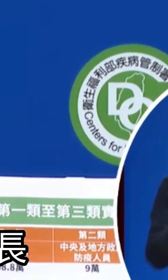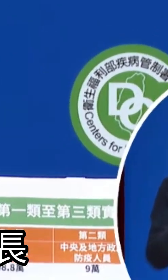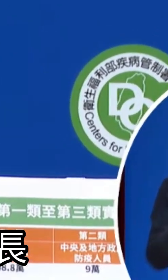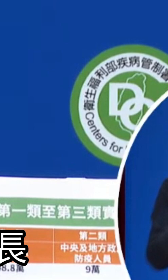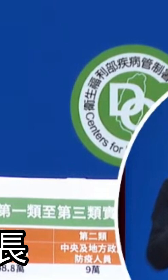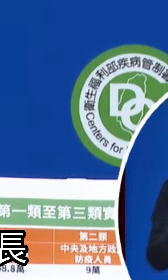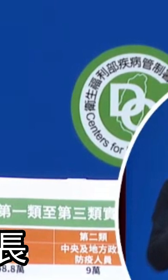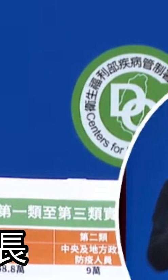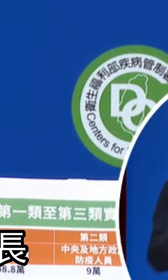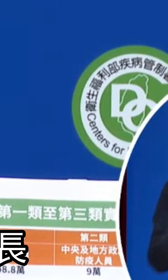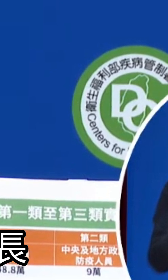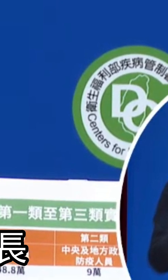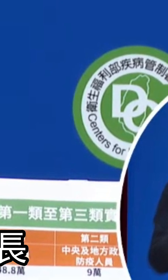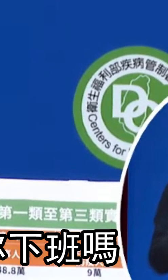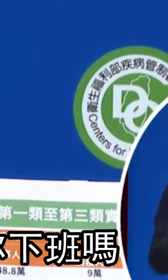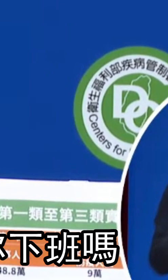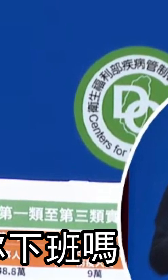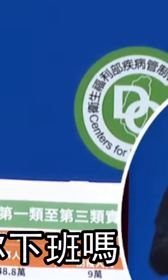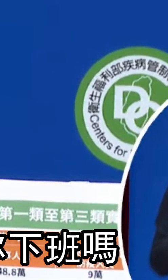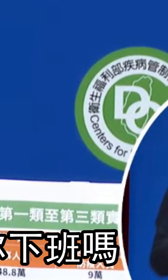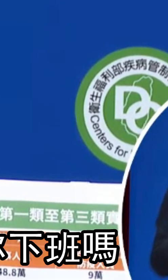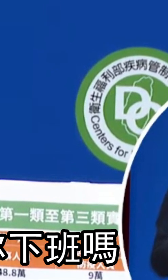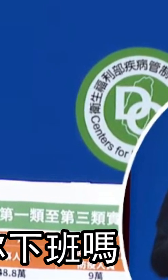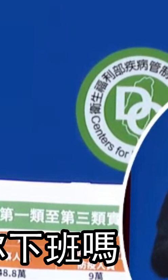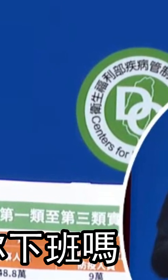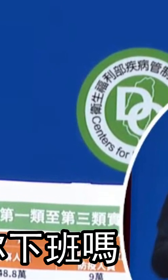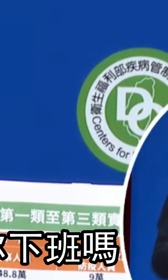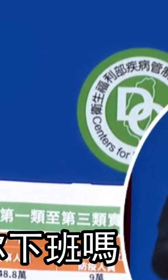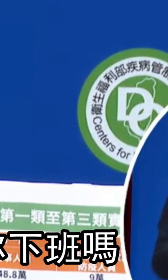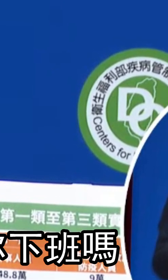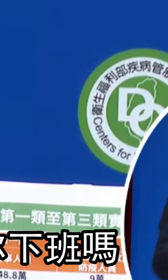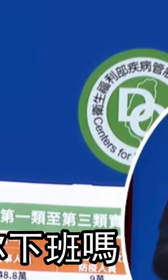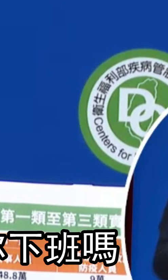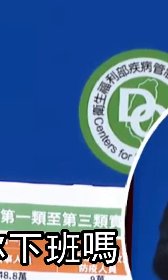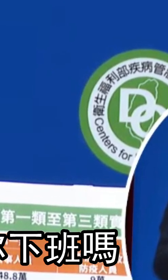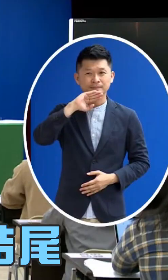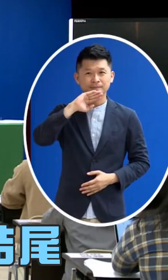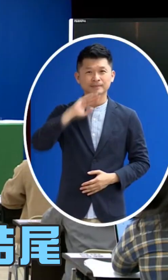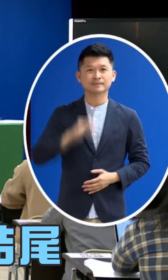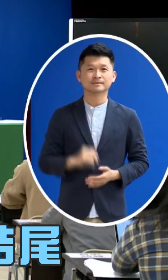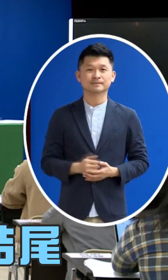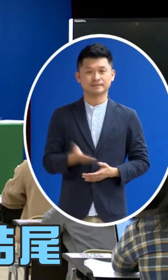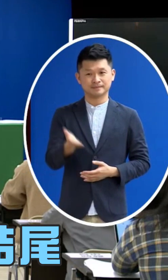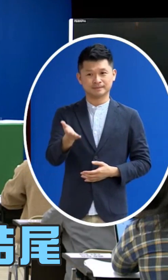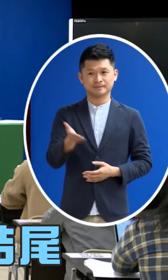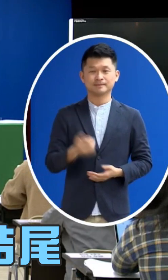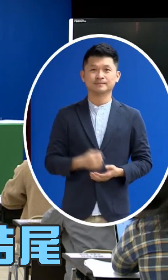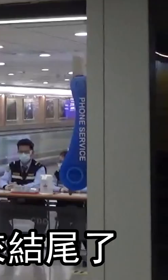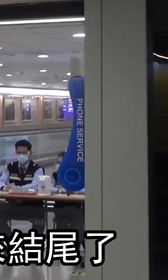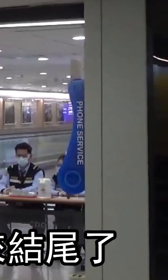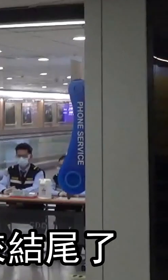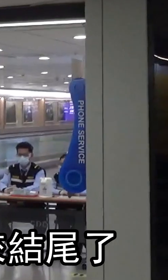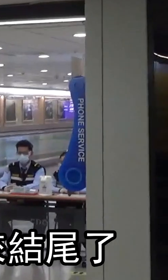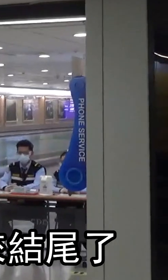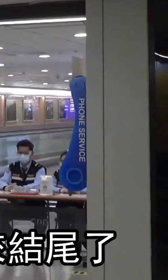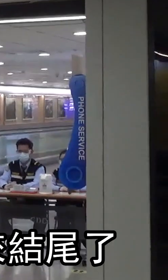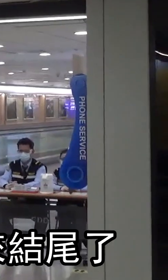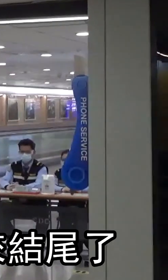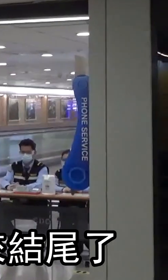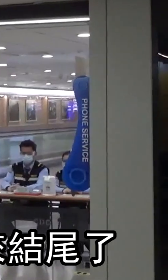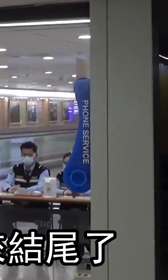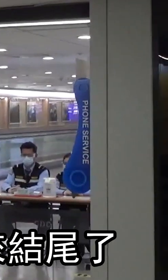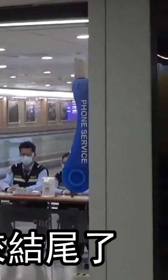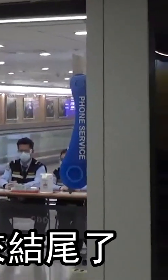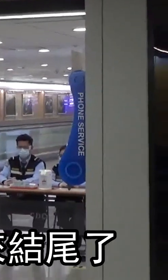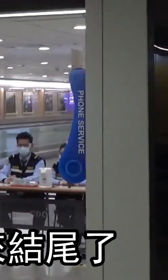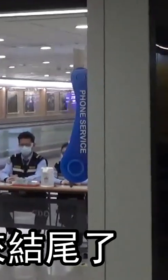哎，就多玛的阿总部长，你以为大家会这么早就放你下班吗？ 好，来，你开头，你结尾。 既然阿中部长